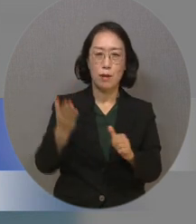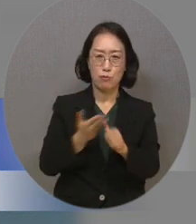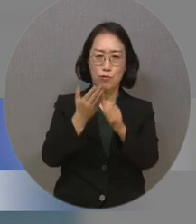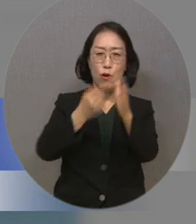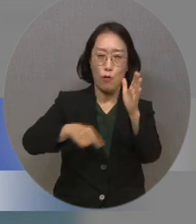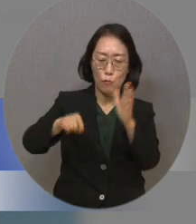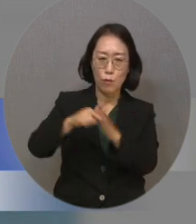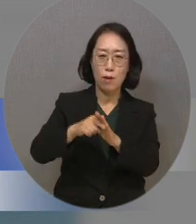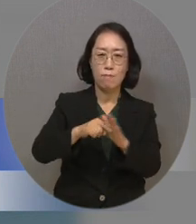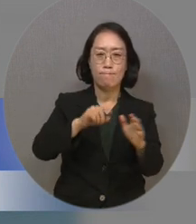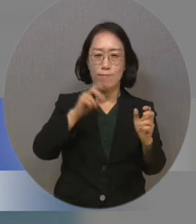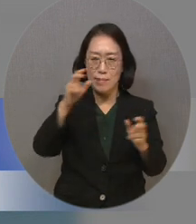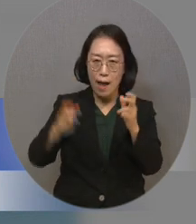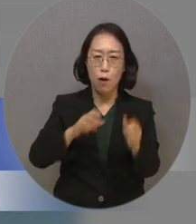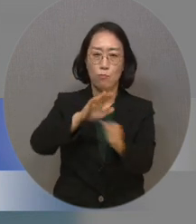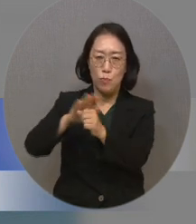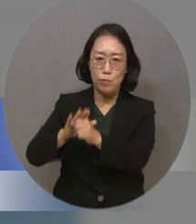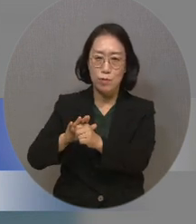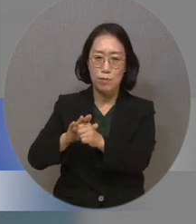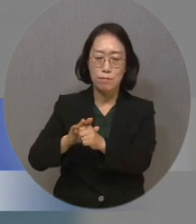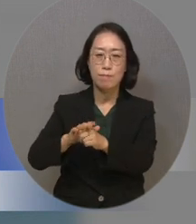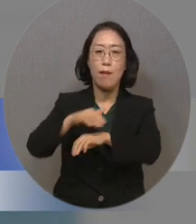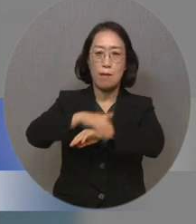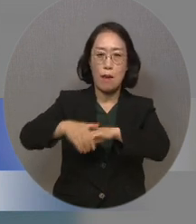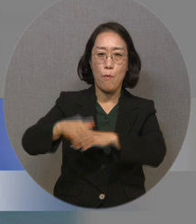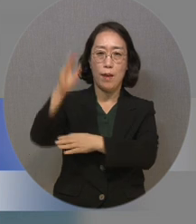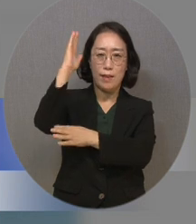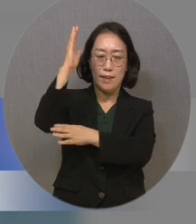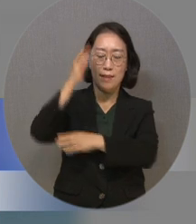사업을 적극적으로 추진하겠다고 밝혔습니다.